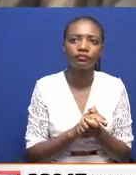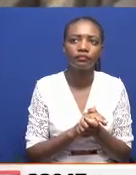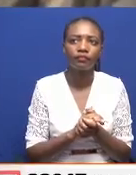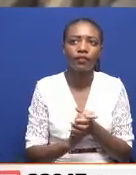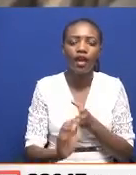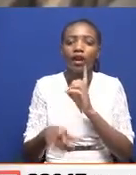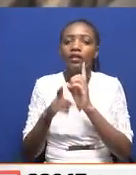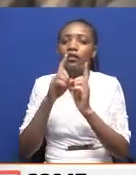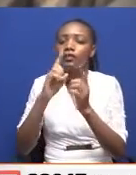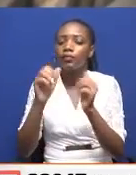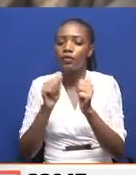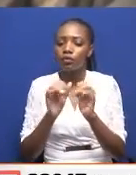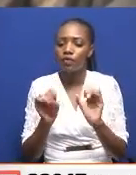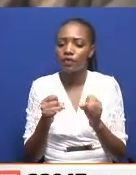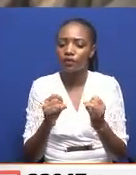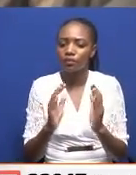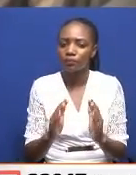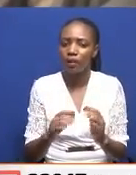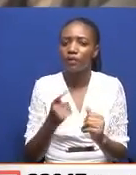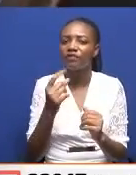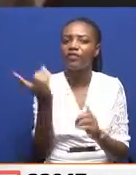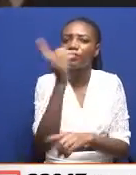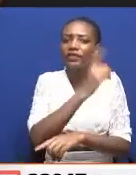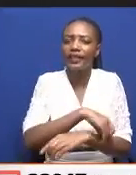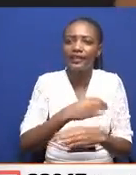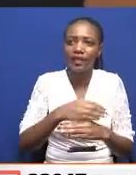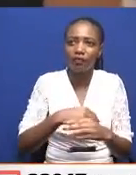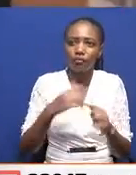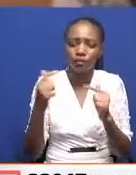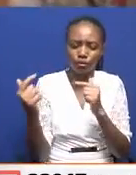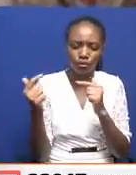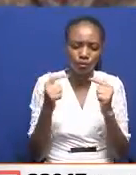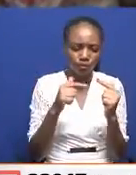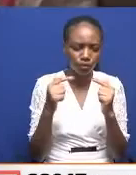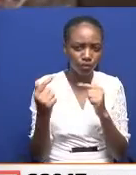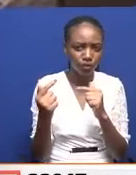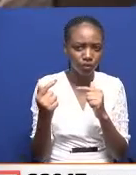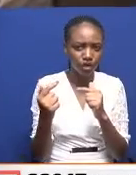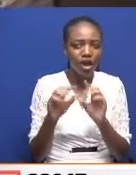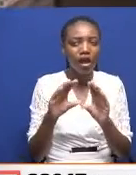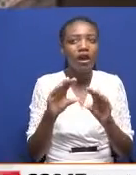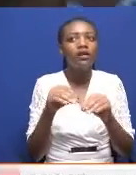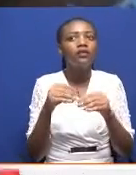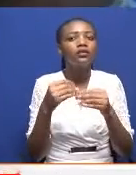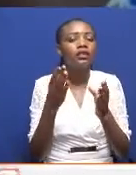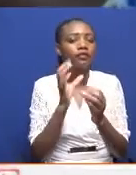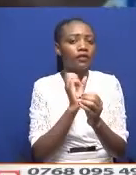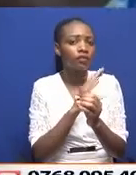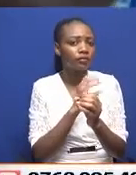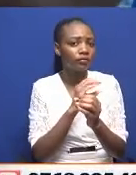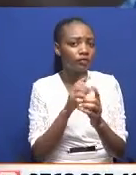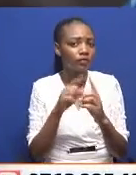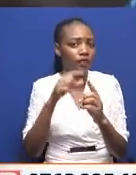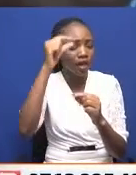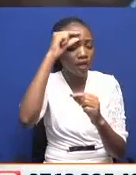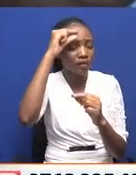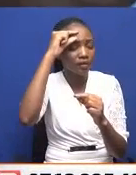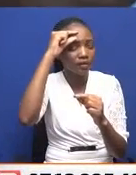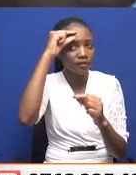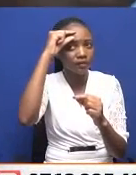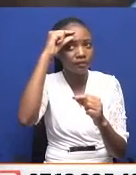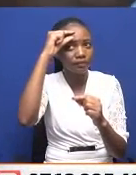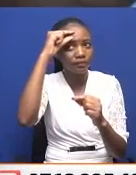Wakizungumza na waandishi wa habari siku chache baada ya vuguvugu la wakimbizi wa ndani kwa ndani kutoa makataa siku 21 kwa serikali kuwafidia wanachama